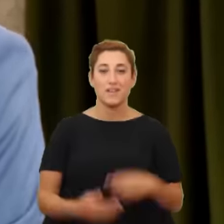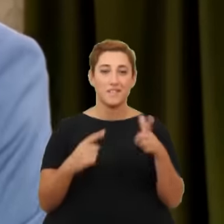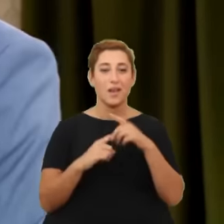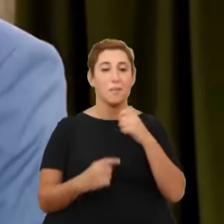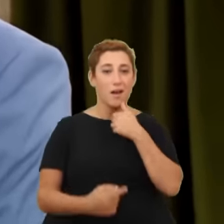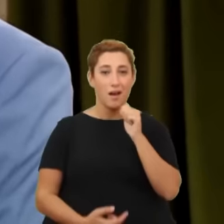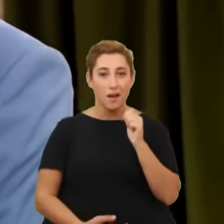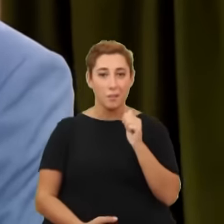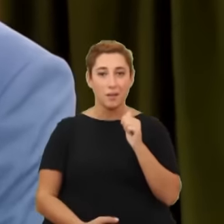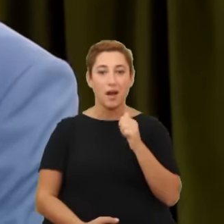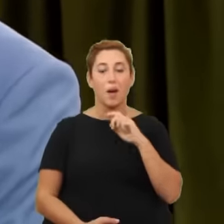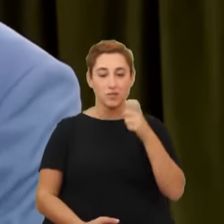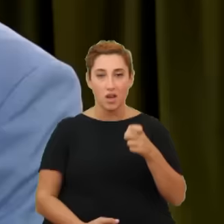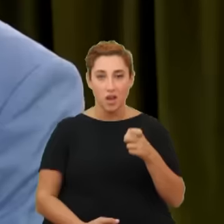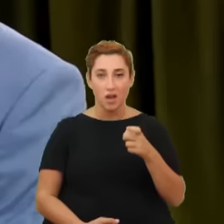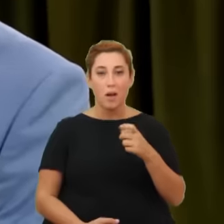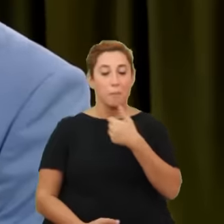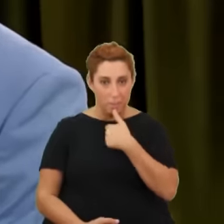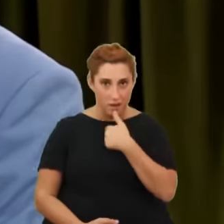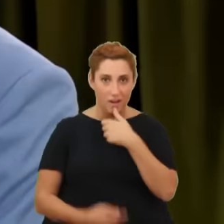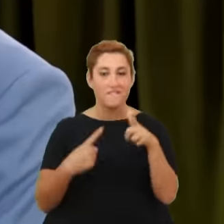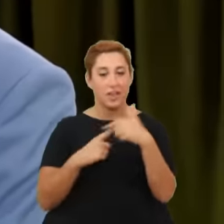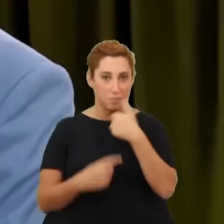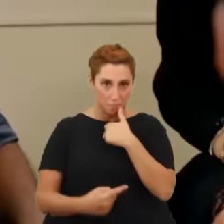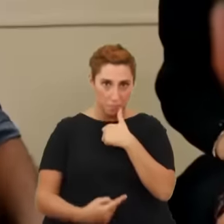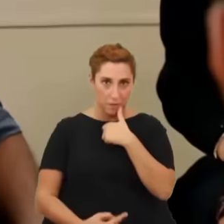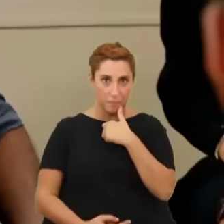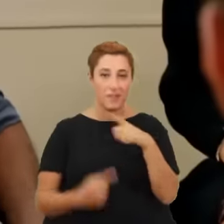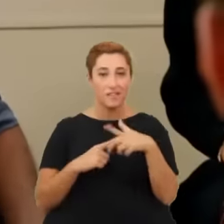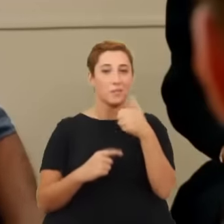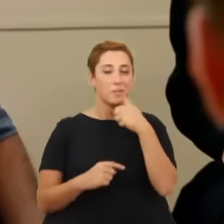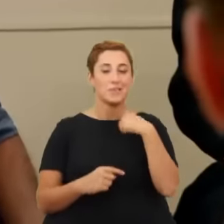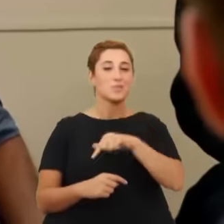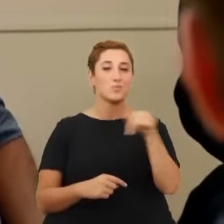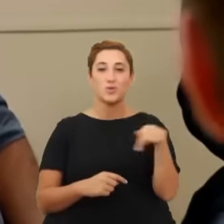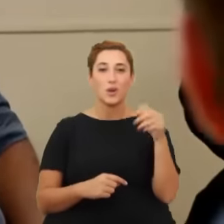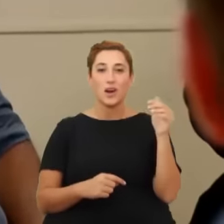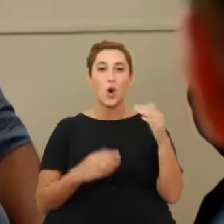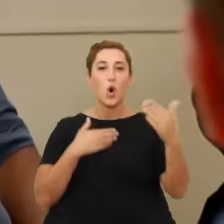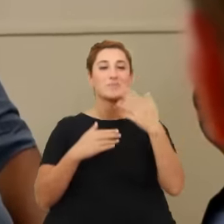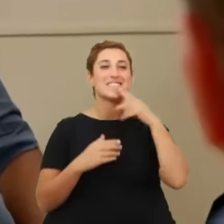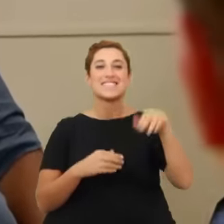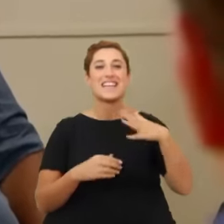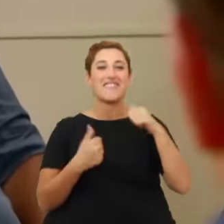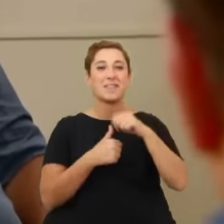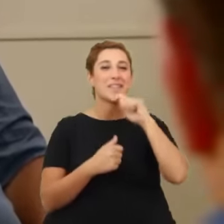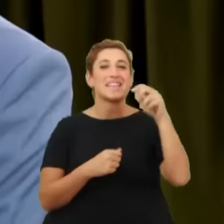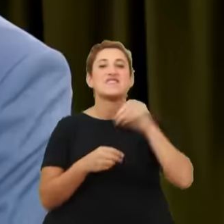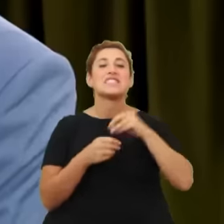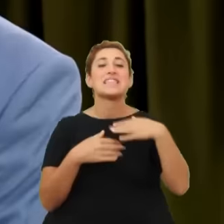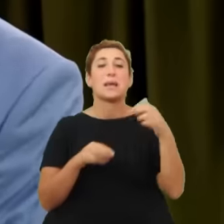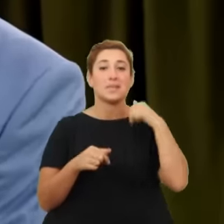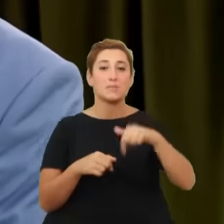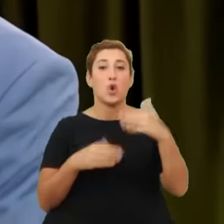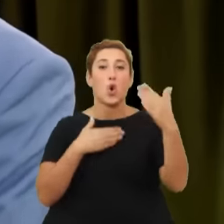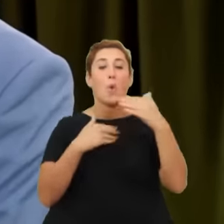Fehmi abi, amca, baba, Fehmi baba. Fehmi baba, biz buraya komşunun kızını istemeye gelmedik.